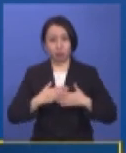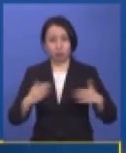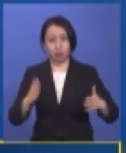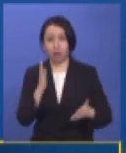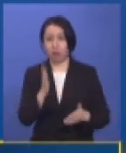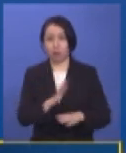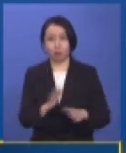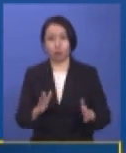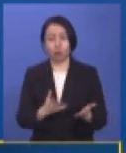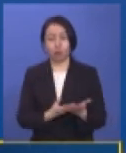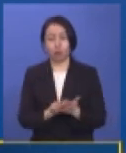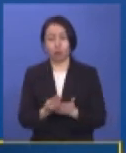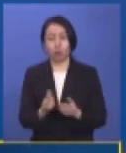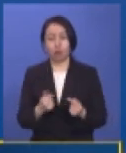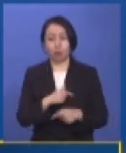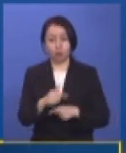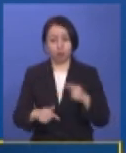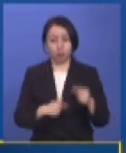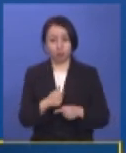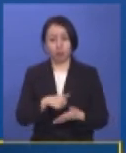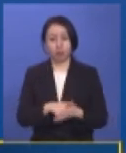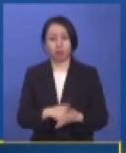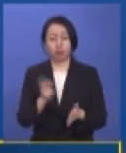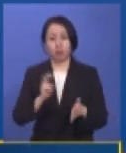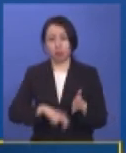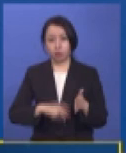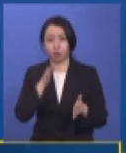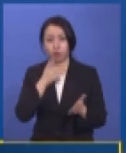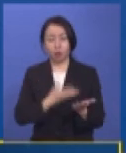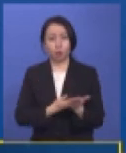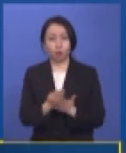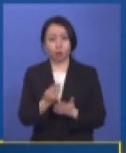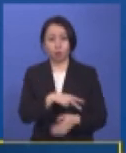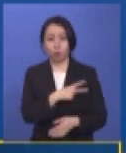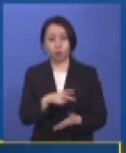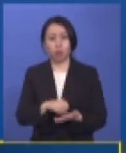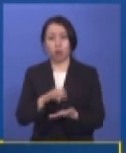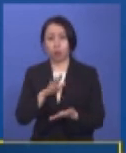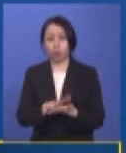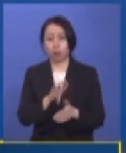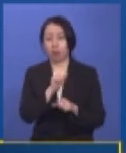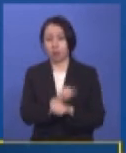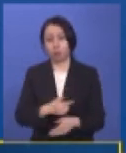не будет дополнительной нагрузкой для предпринимателей. Ставки налогов, сроки уплаты, порядок отчетности останутся прежними.